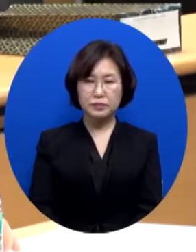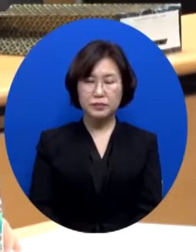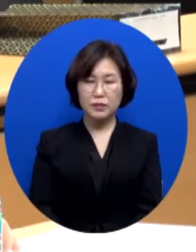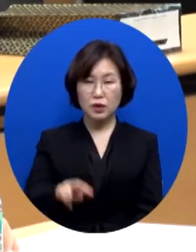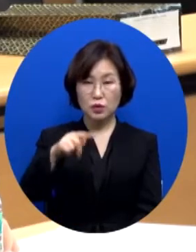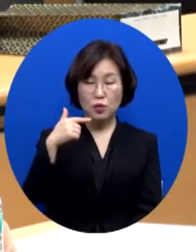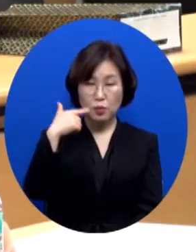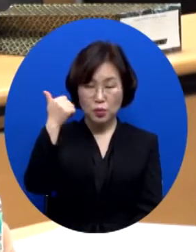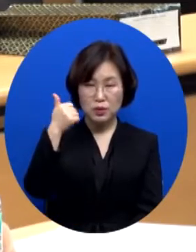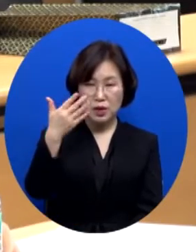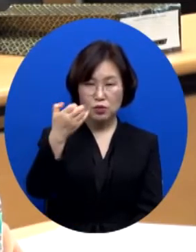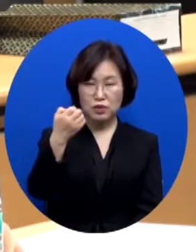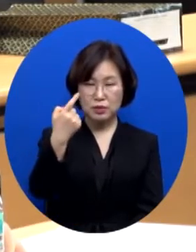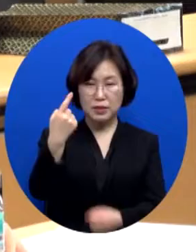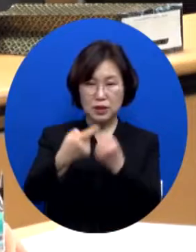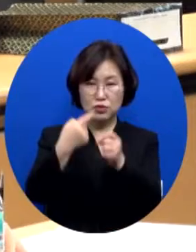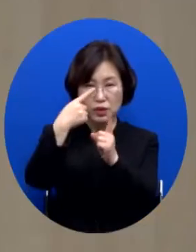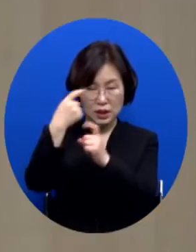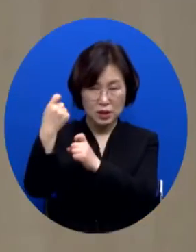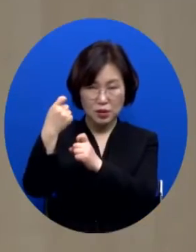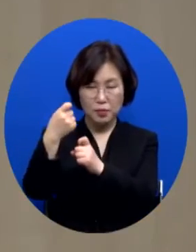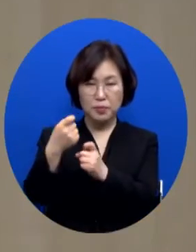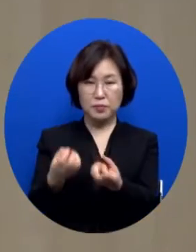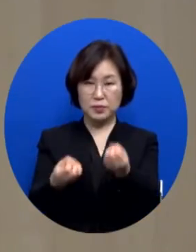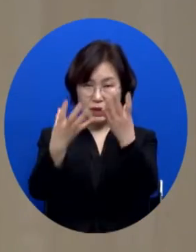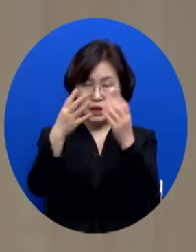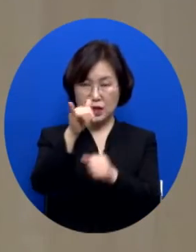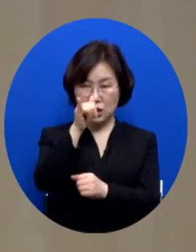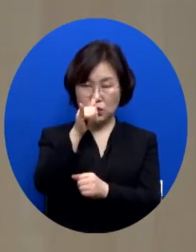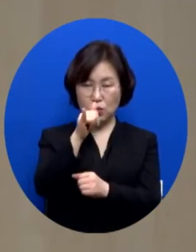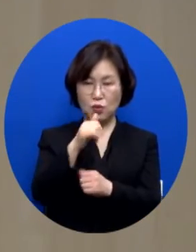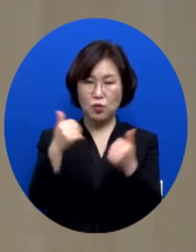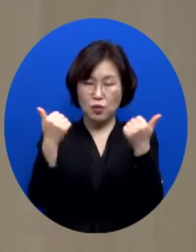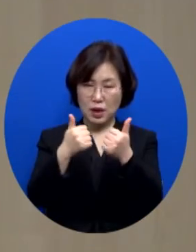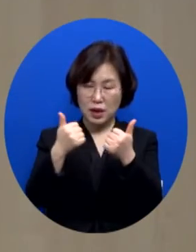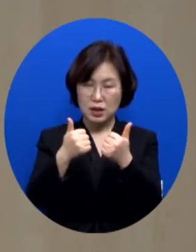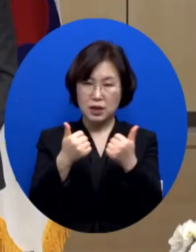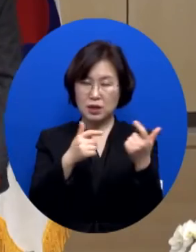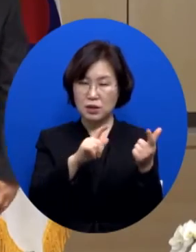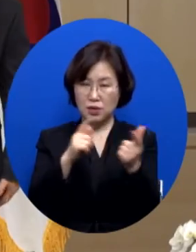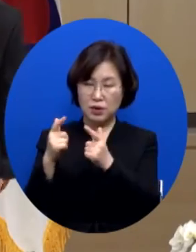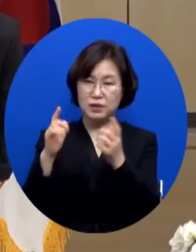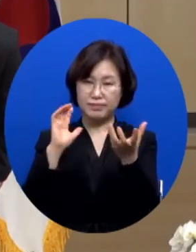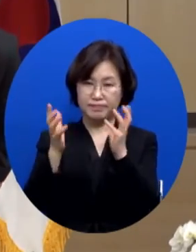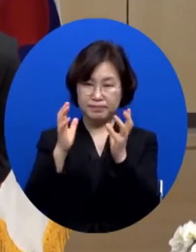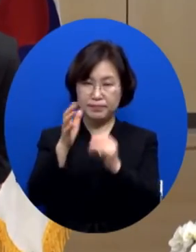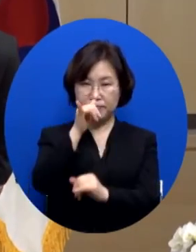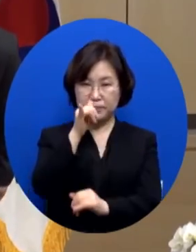정도 목사 91 줄이 기념식 을 가졌으며 총회에서 각종 안건 등을 논의했습니다